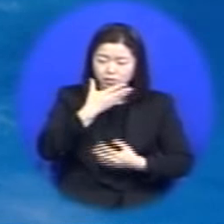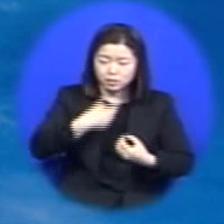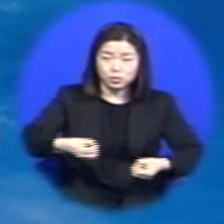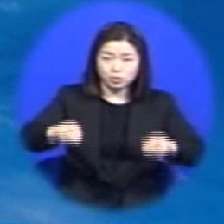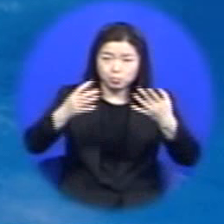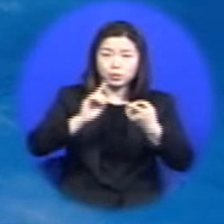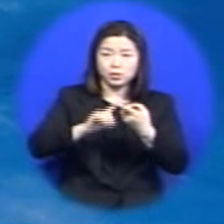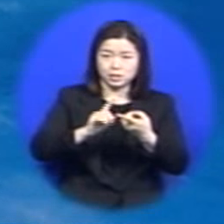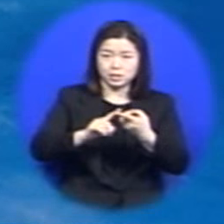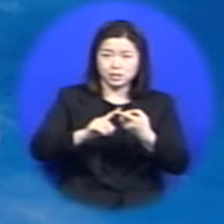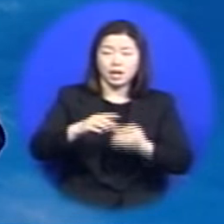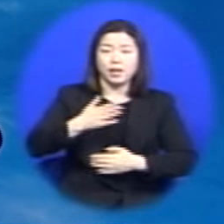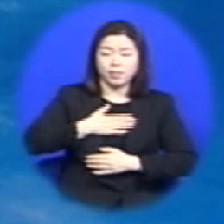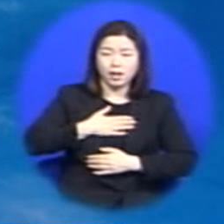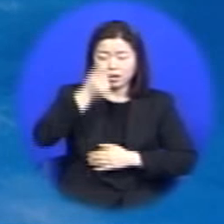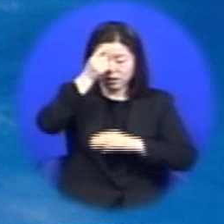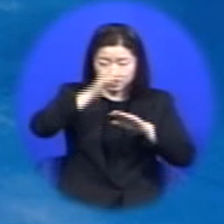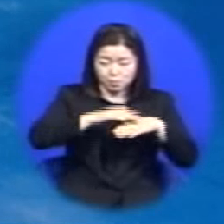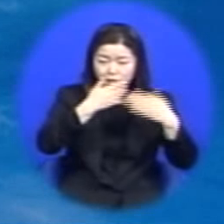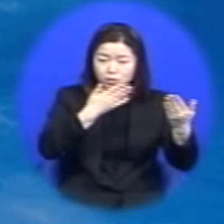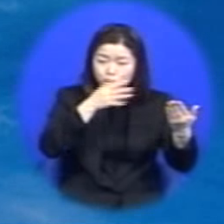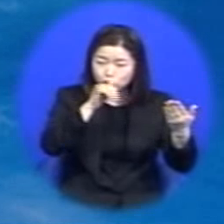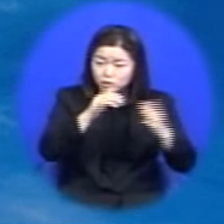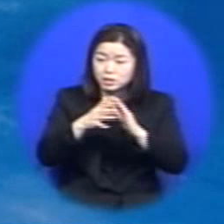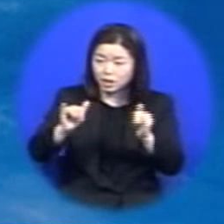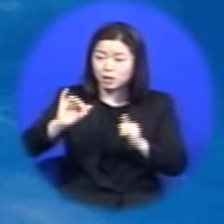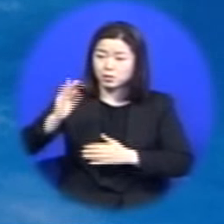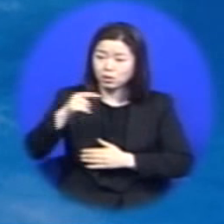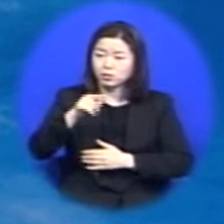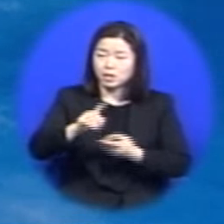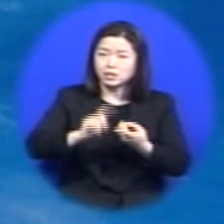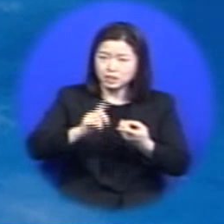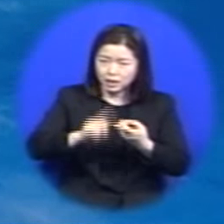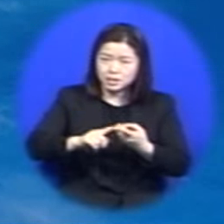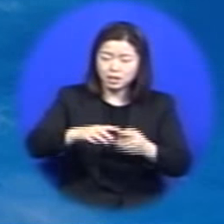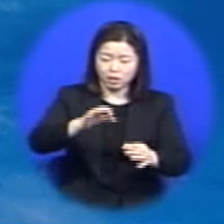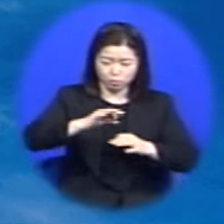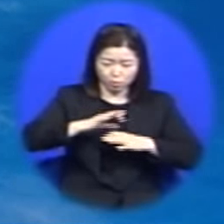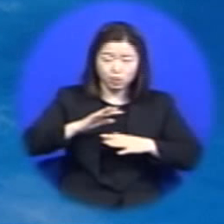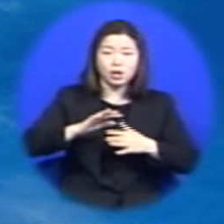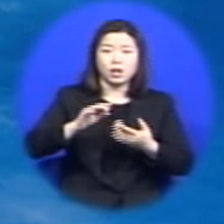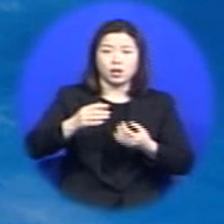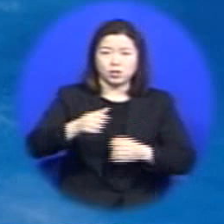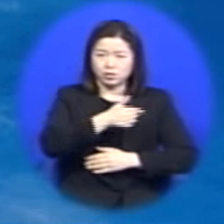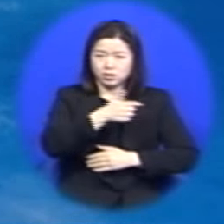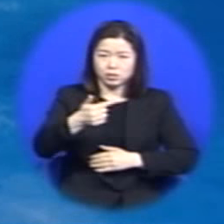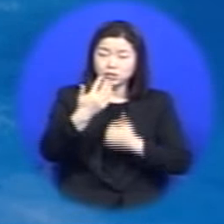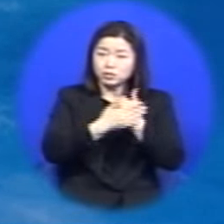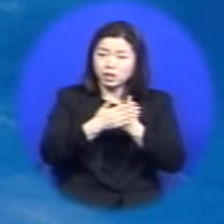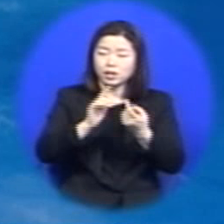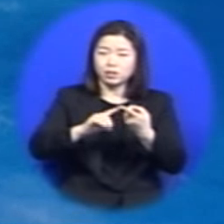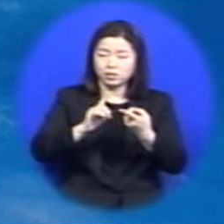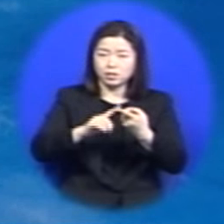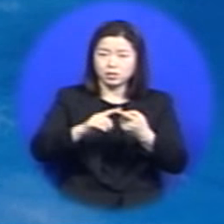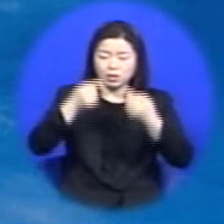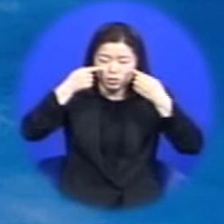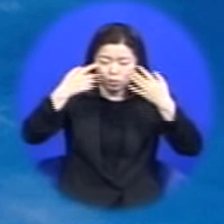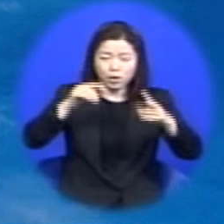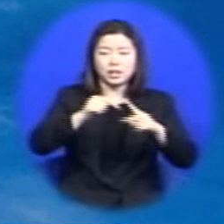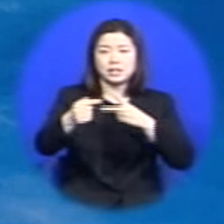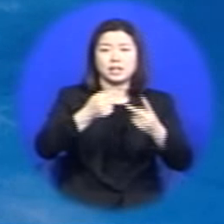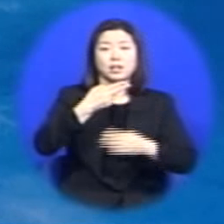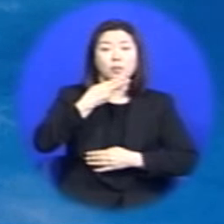내가 예배 드릴 수 있는 사람이 되었다는 것 자체가 얼마나 놀라운 것인지에 대해서 정확한 이해가 없다는 거죠.